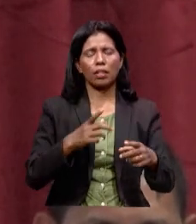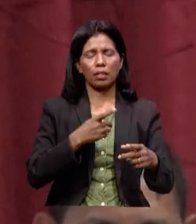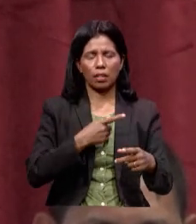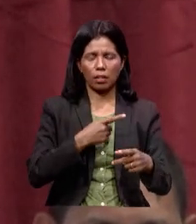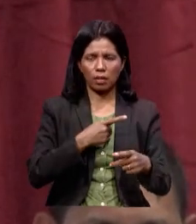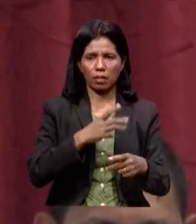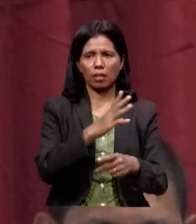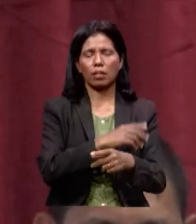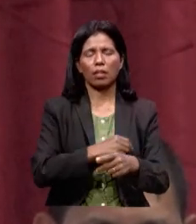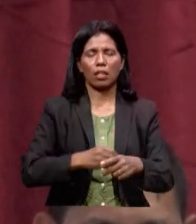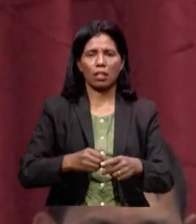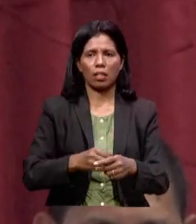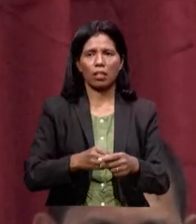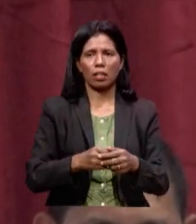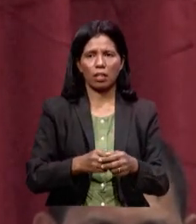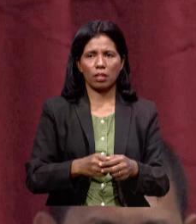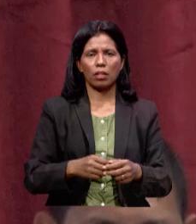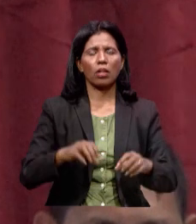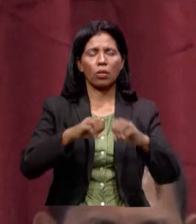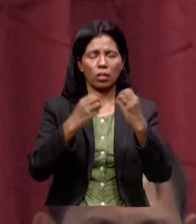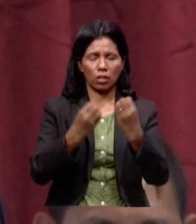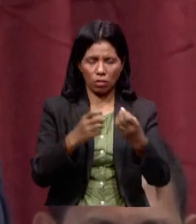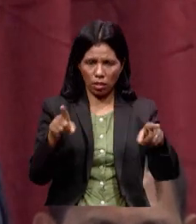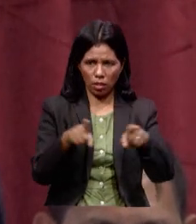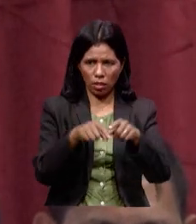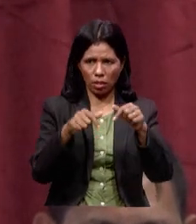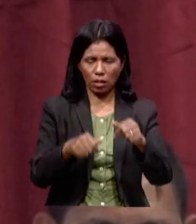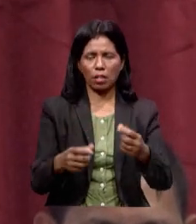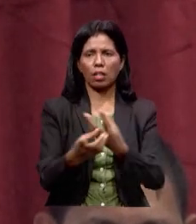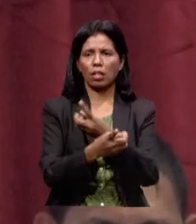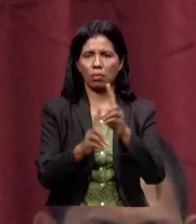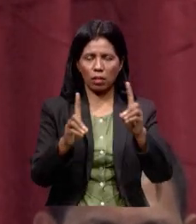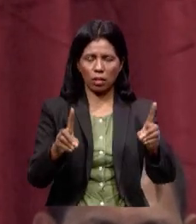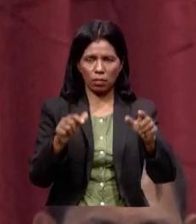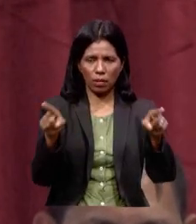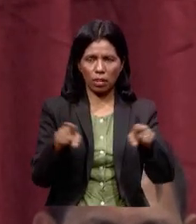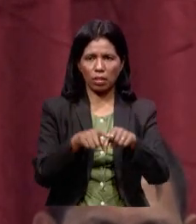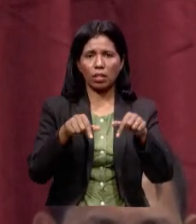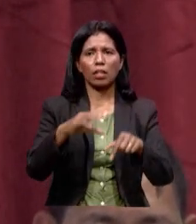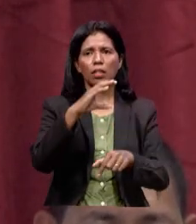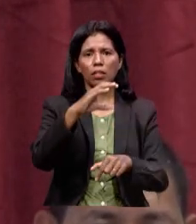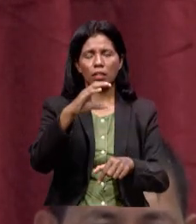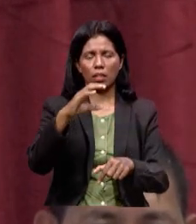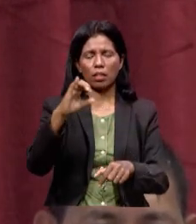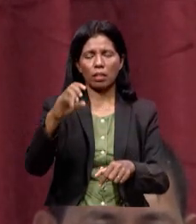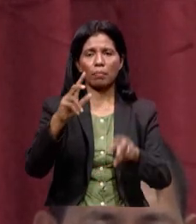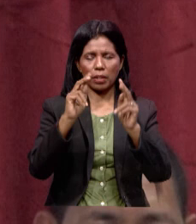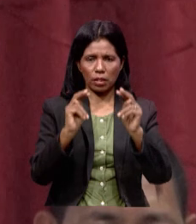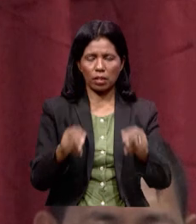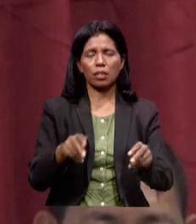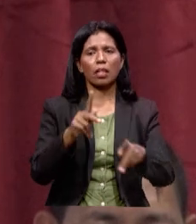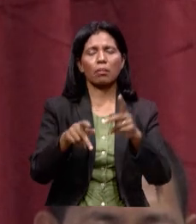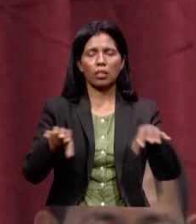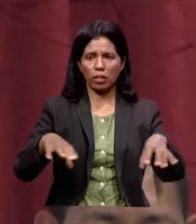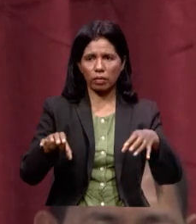dalik tam laran tarido lalau organisasi ma kene demokrasi ma kasane sesi persisa ma servisu ne ba